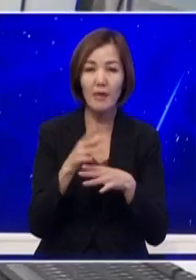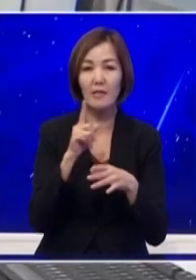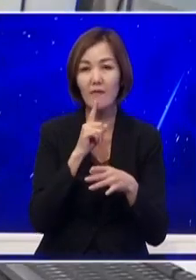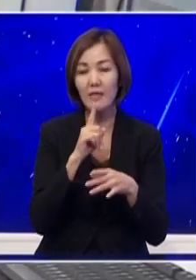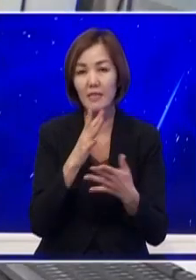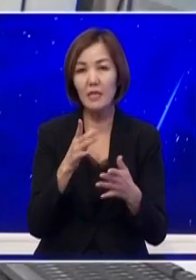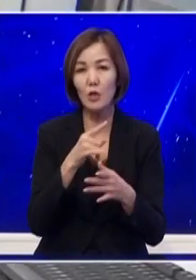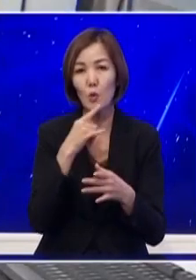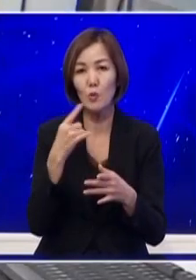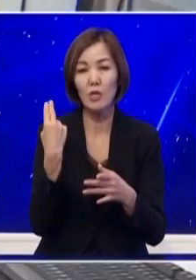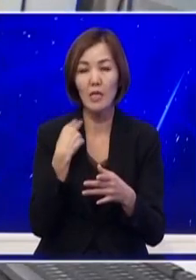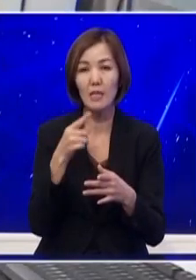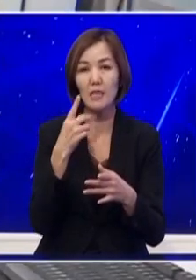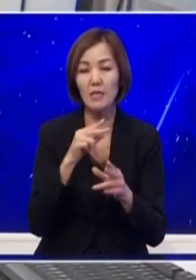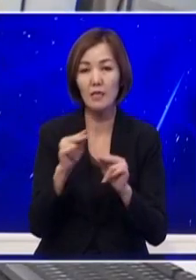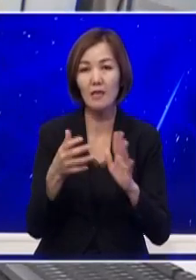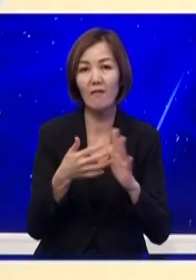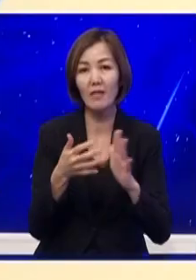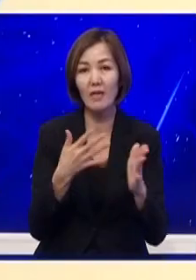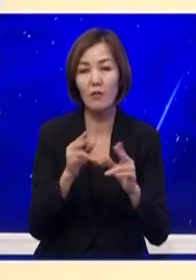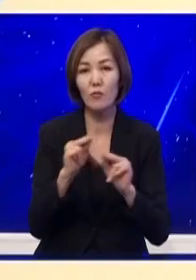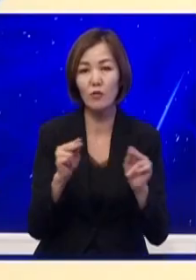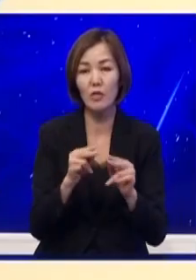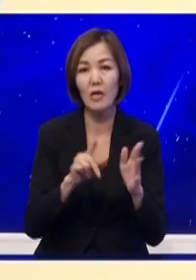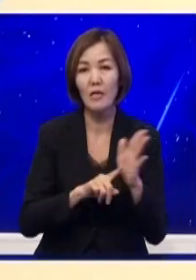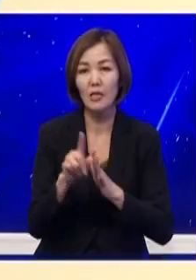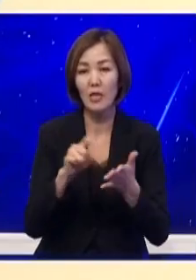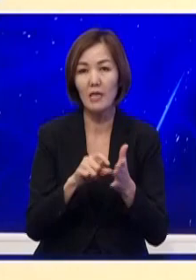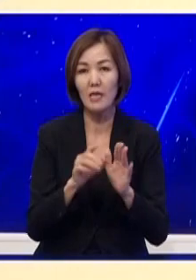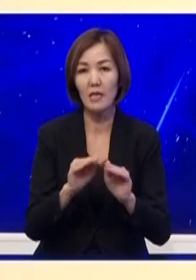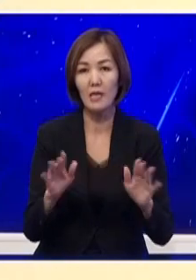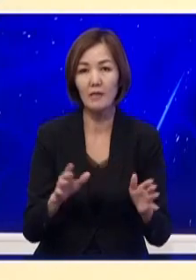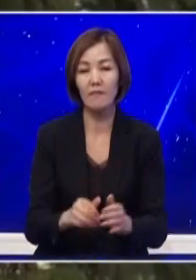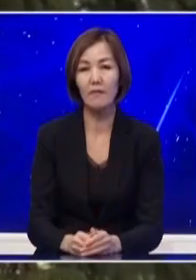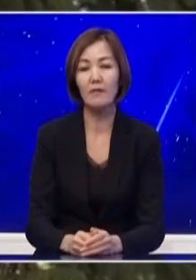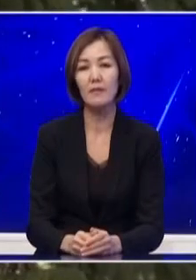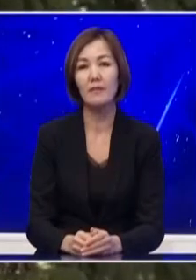физике, русскому и английскому языкам. Не хватает и учителей начальных классов.